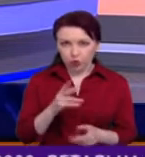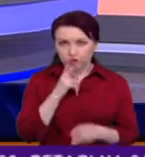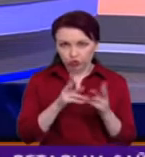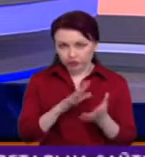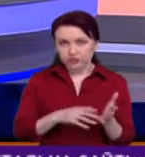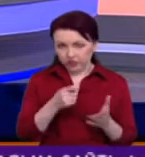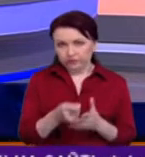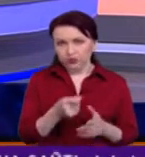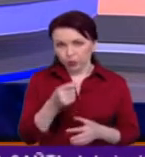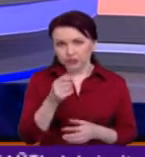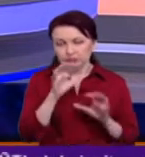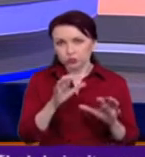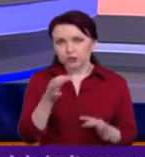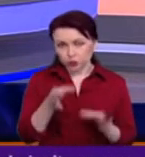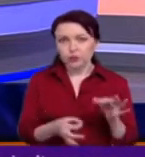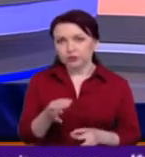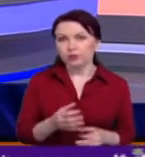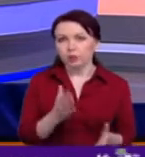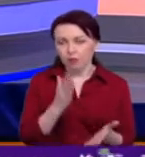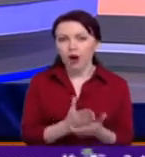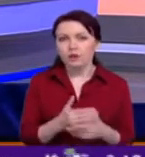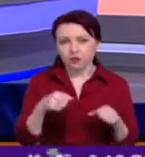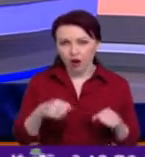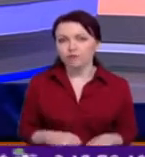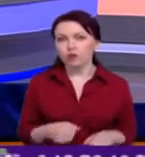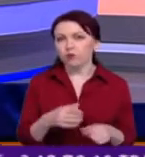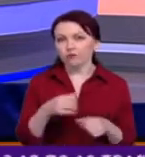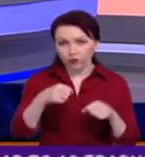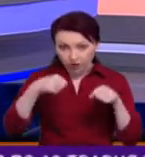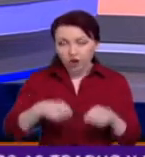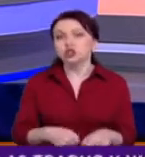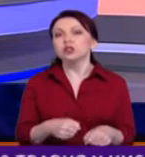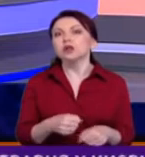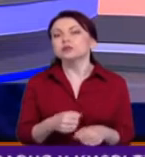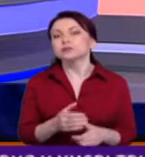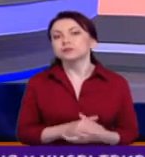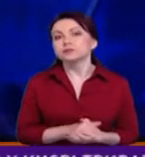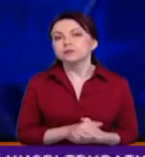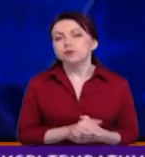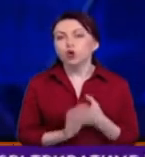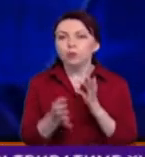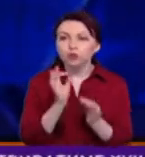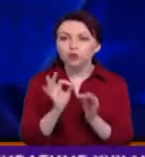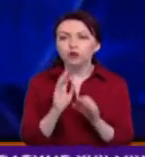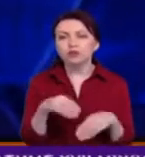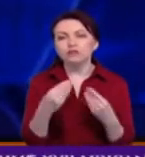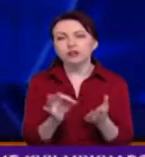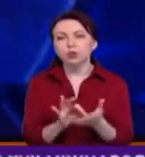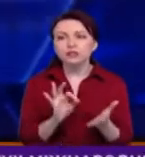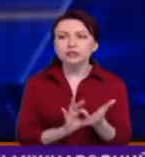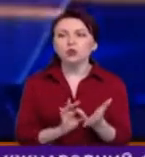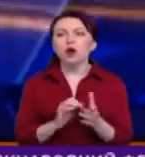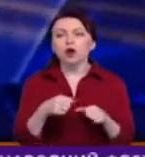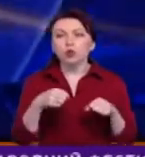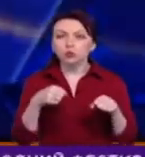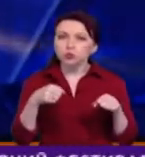що виходить так, що саме Конституційний суд має право і повноваження коментувати, давати оцінку